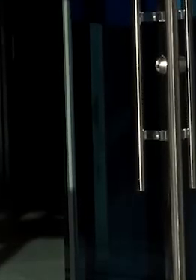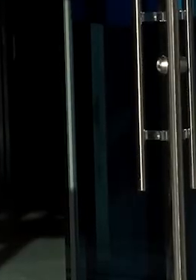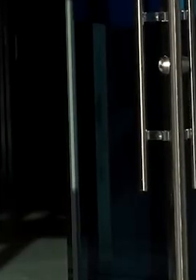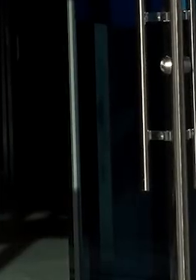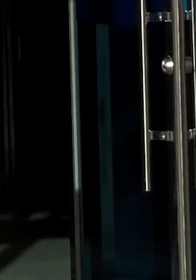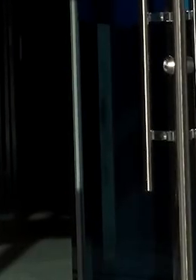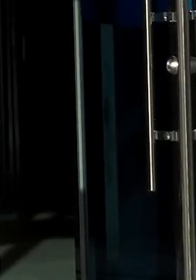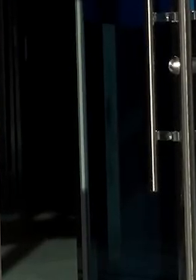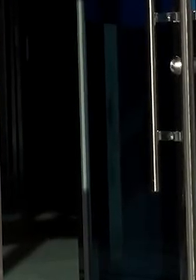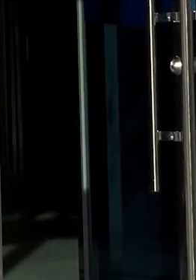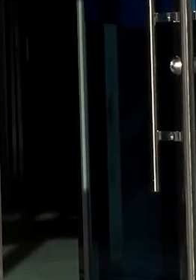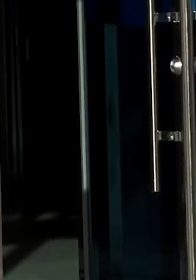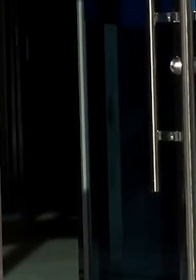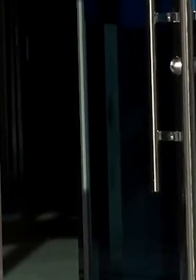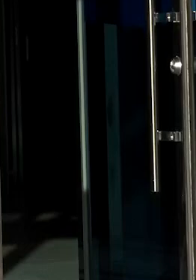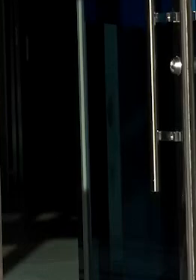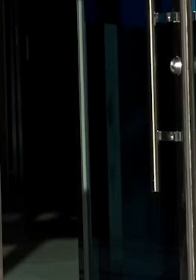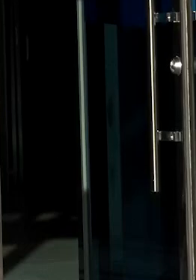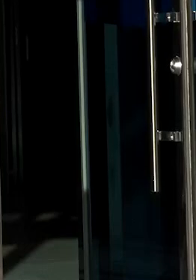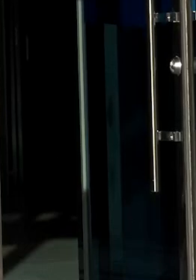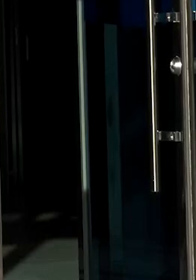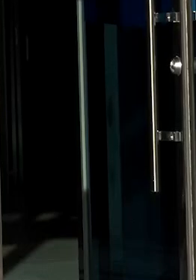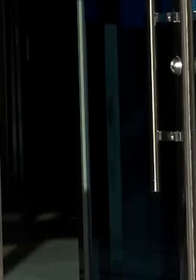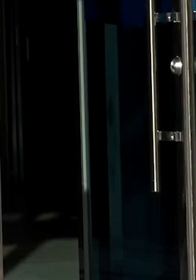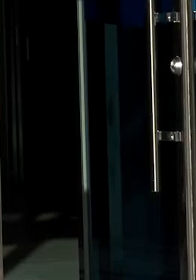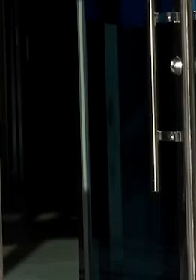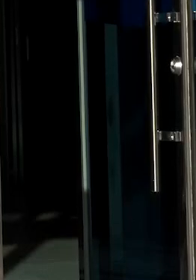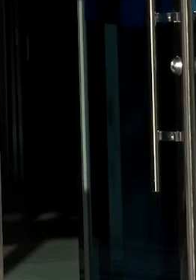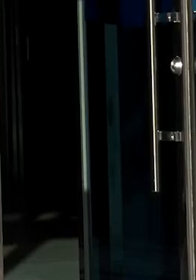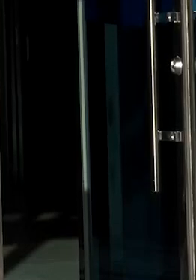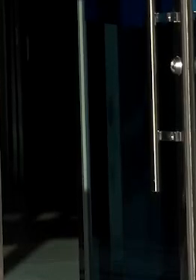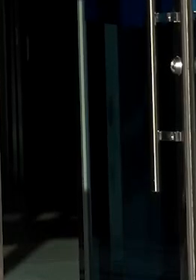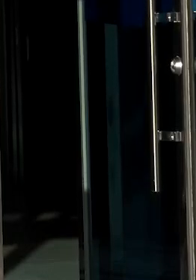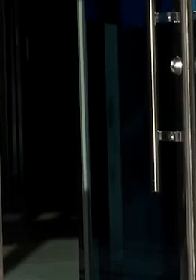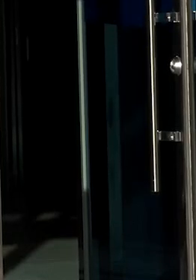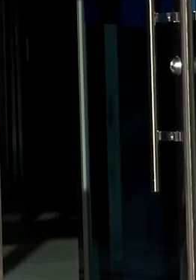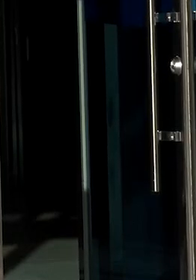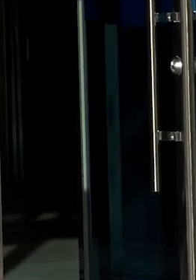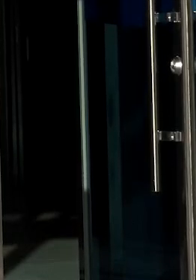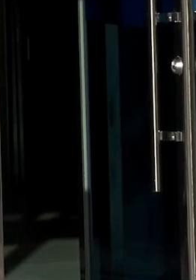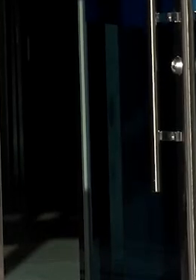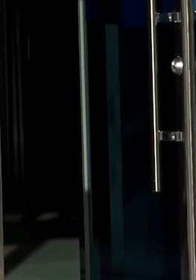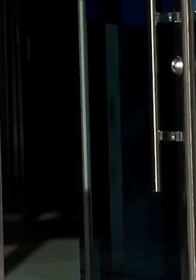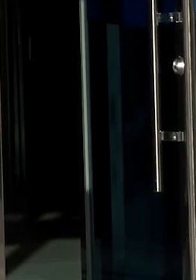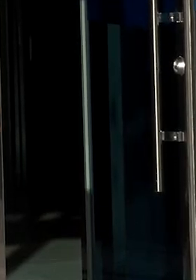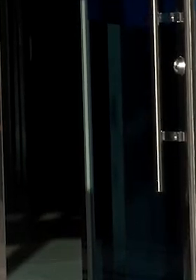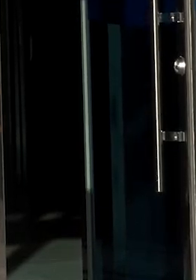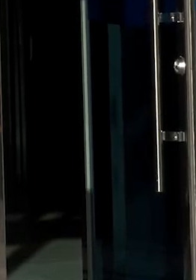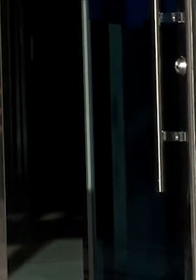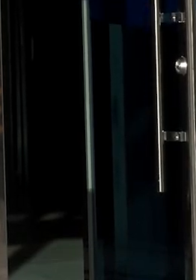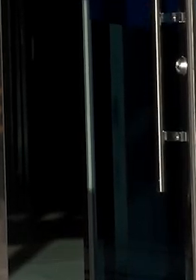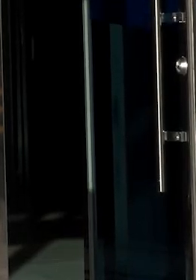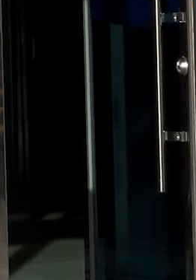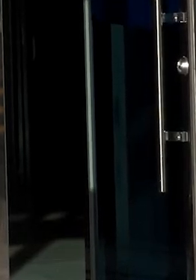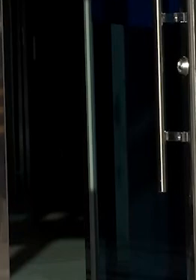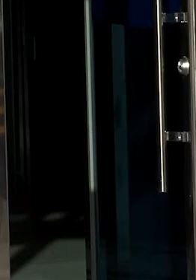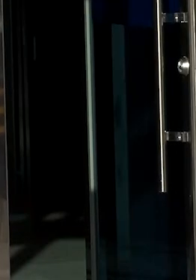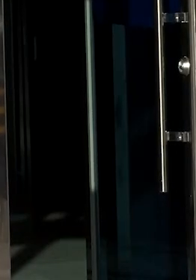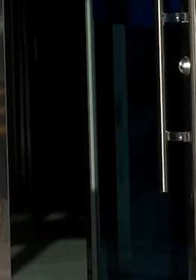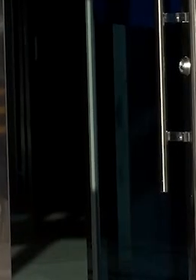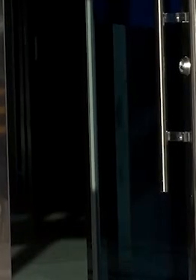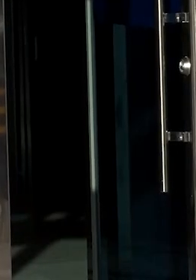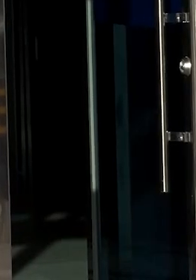오늘을 있게 한 그리고 앞으로 미래를 만들어가는 이곳 양산에서 시민분들께 역사의식을 다시 한번 더